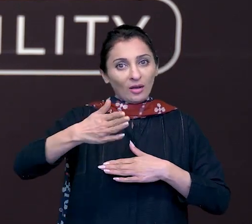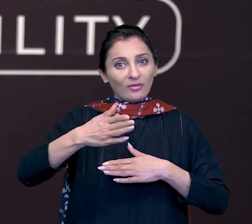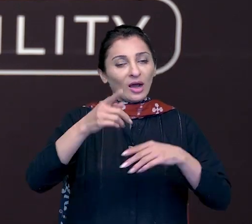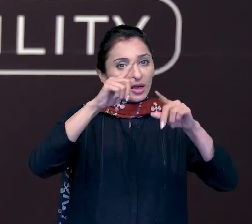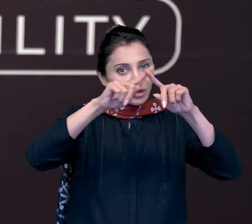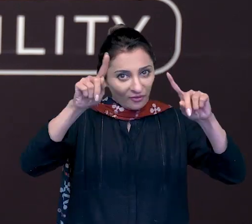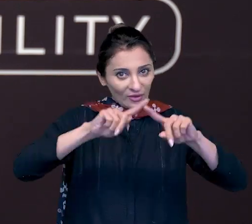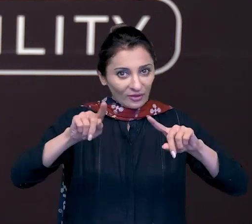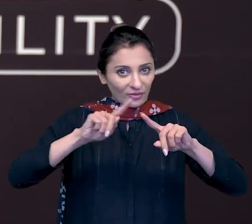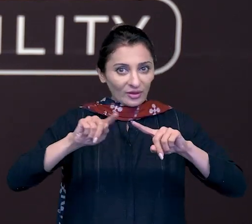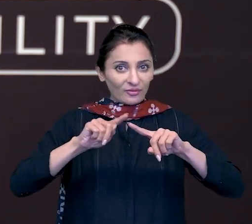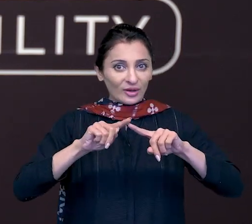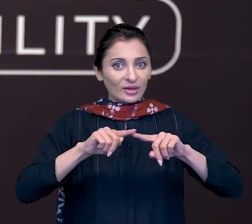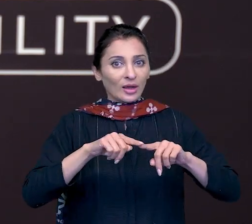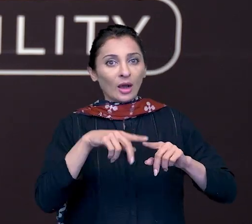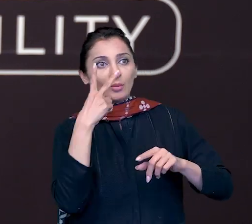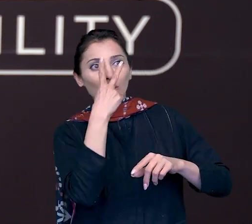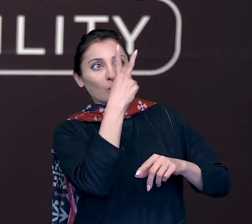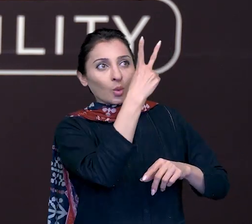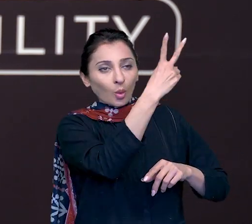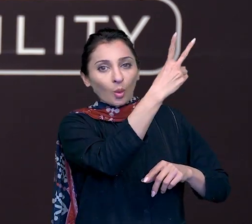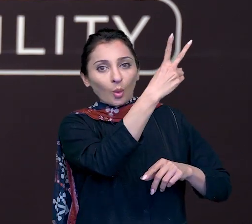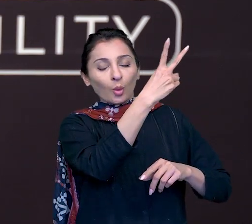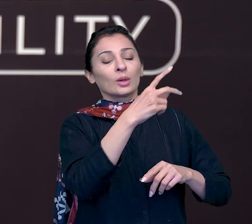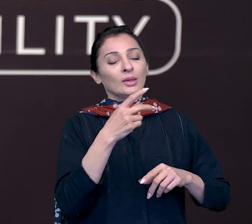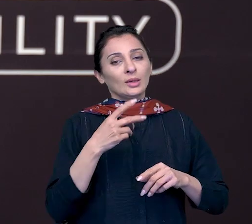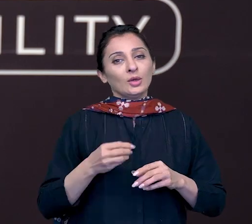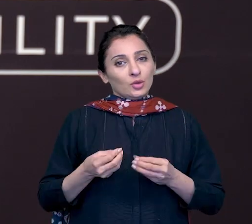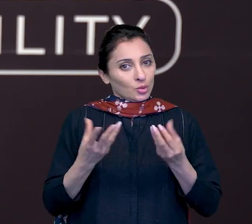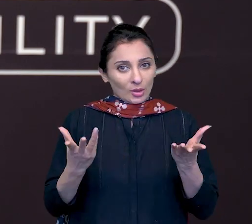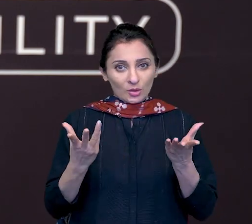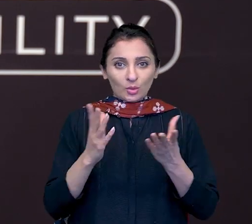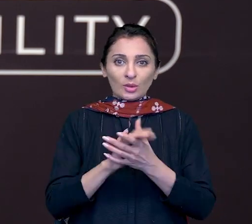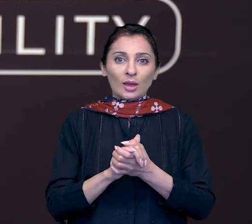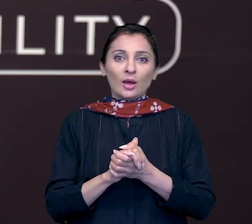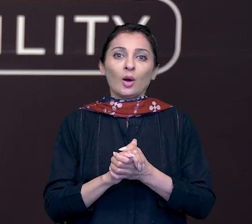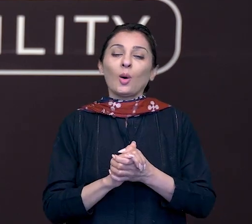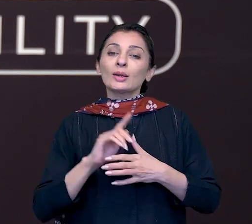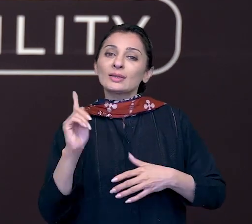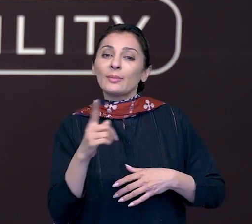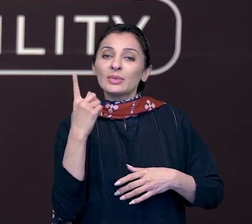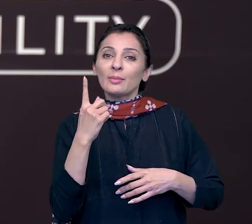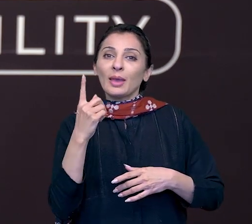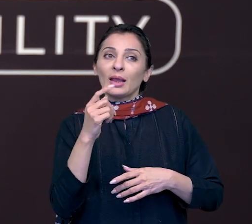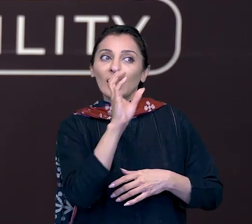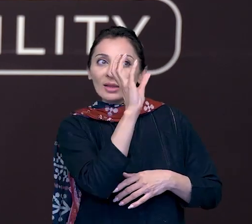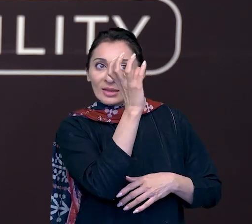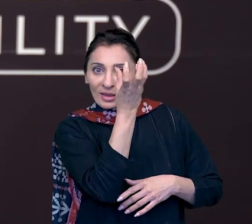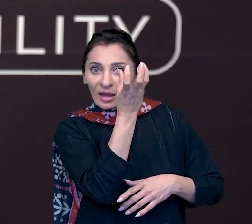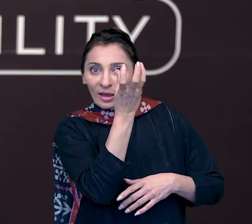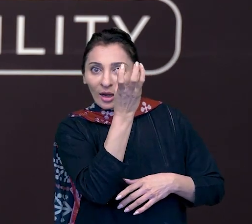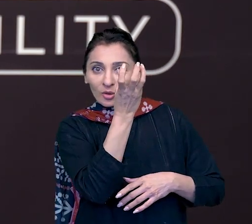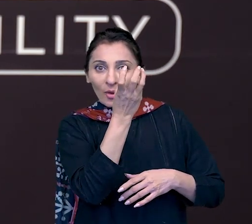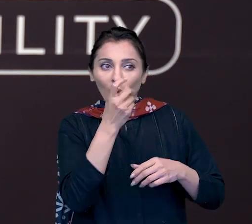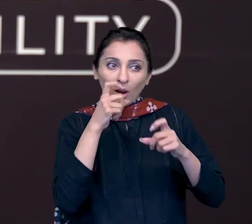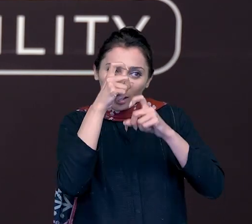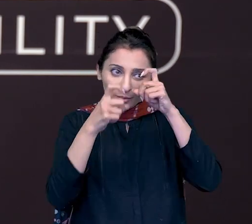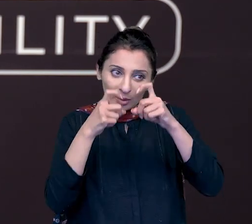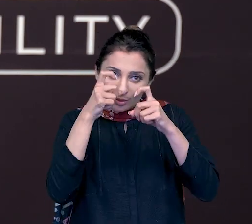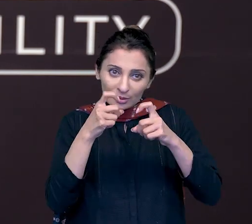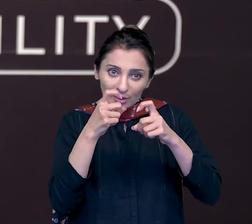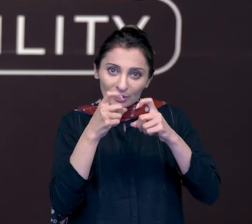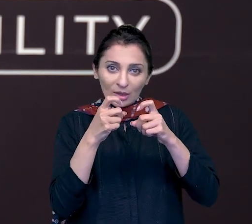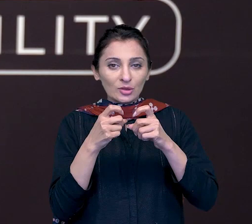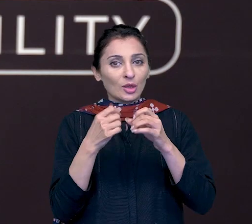पहले सियारे की डिस्कवरी हुई। उस डिस्कवरी ने हमें ये सोचने पे मजबूर कर दिया कि हो सकता